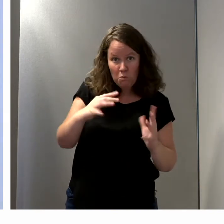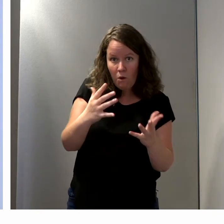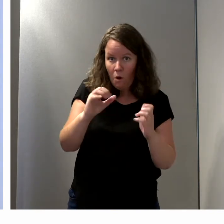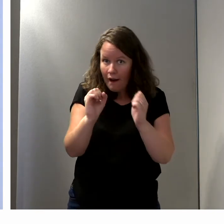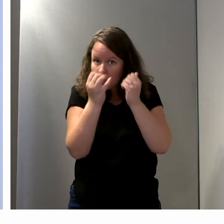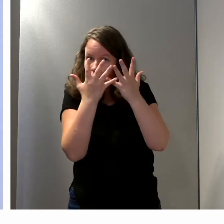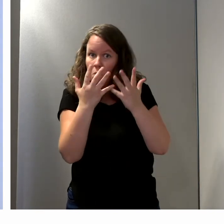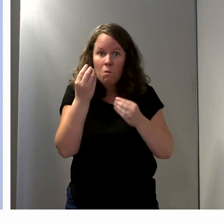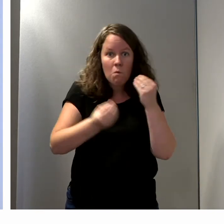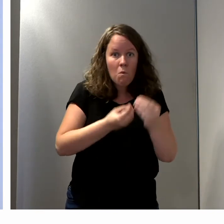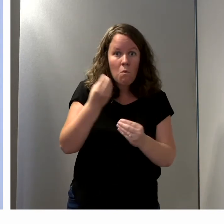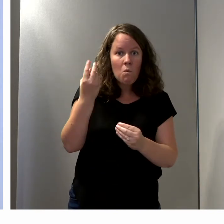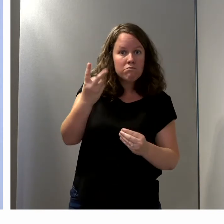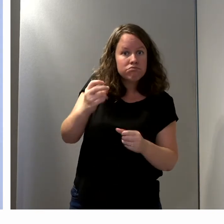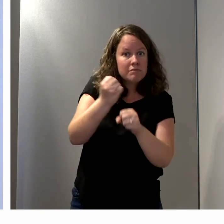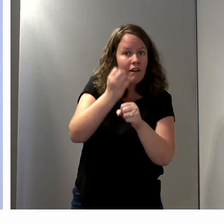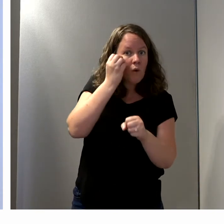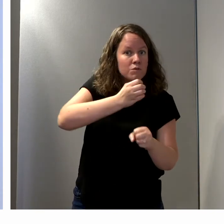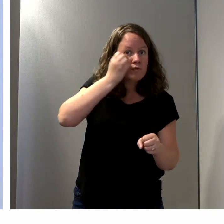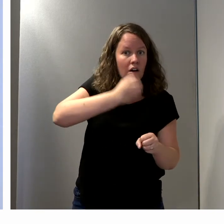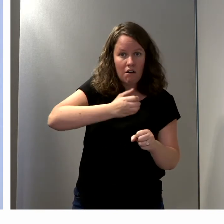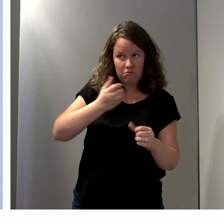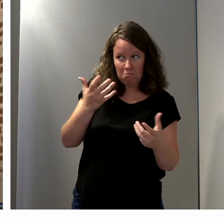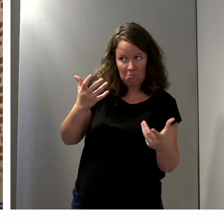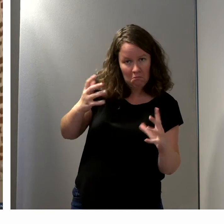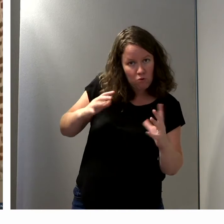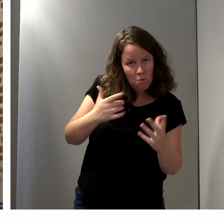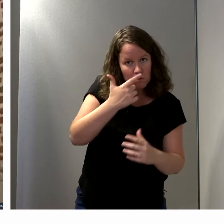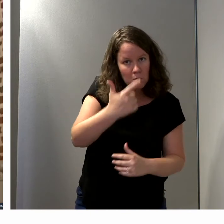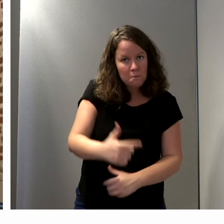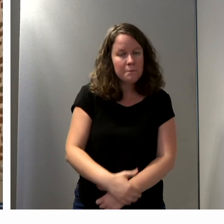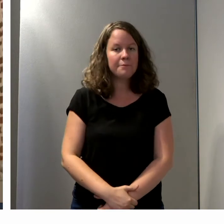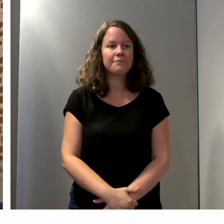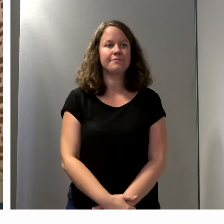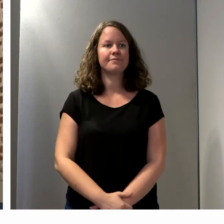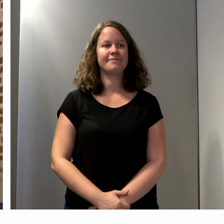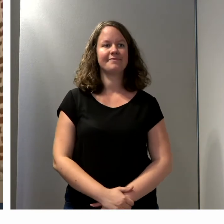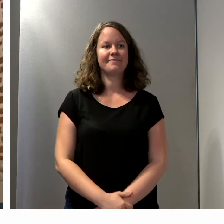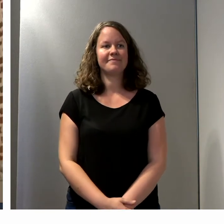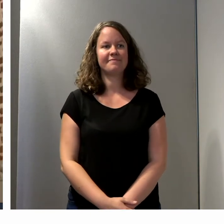peut résonner dans vos pratiques sur l'élaboration des outils notamment?